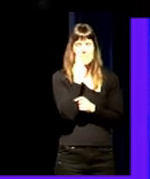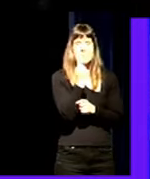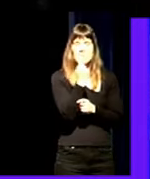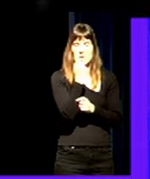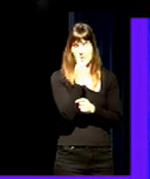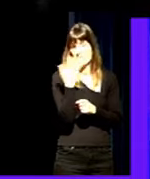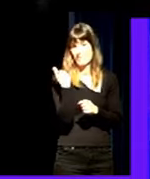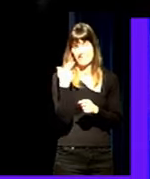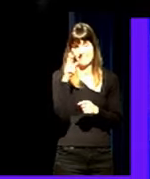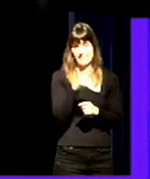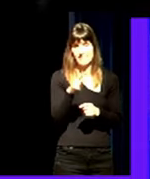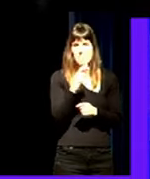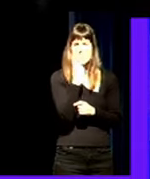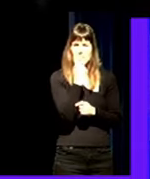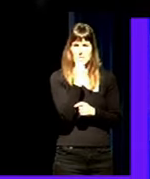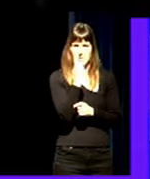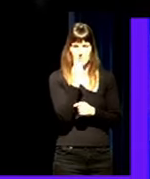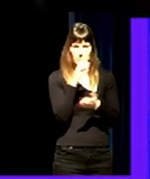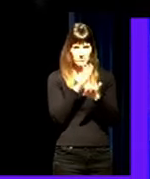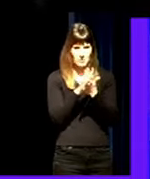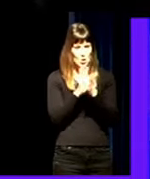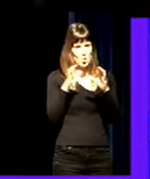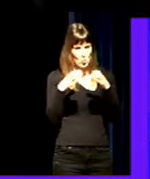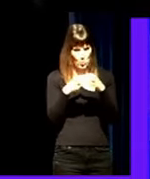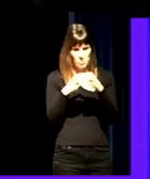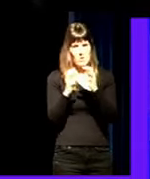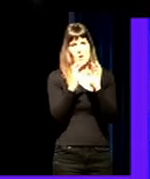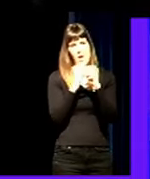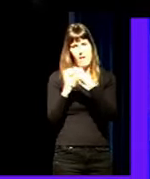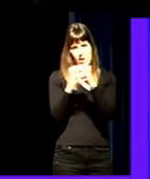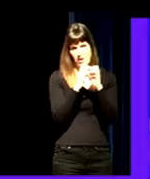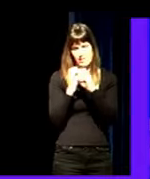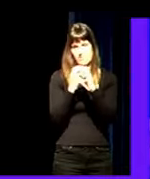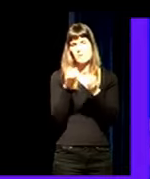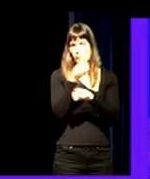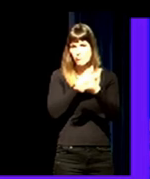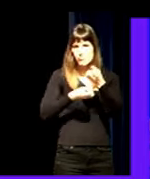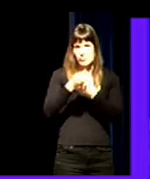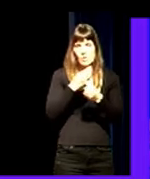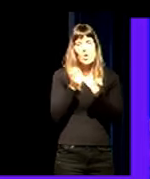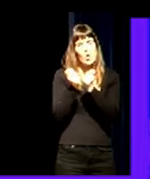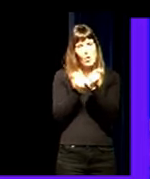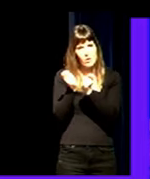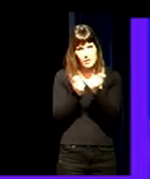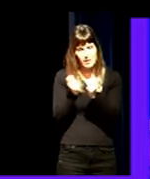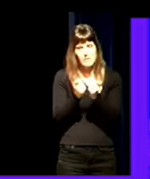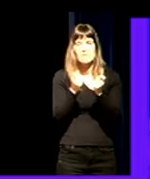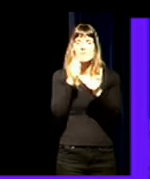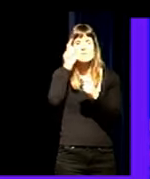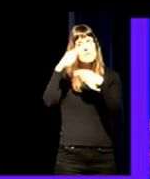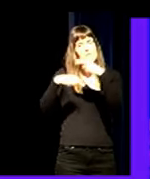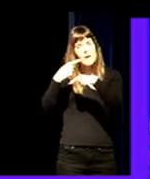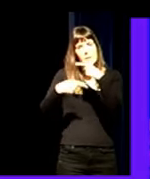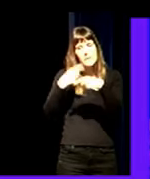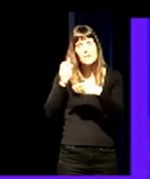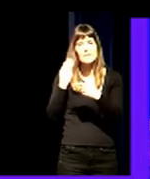ditu, bueno, zaudete taldean komentatu, taldean koordinatu, familiekin hitz egin, eta, klaro,